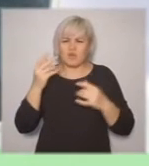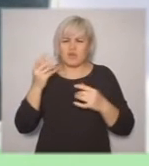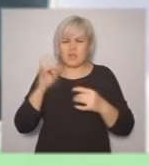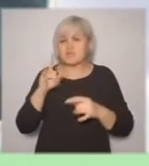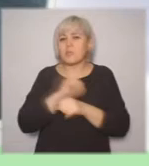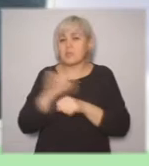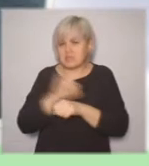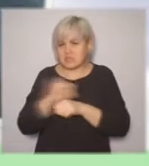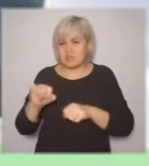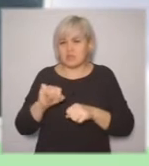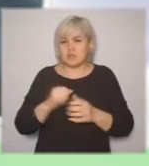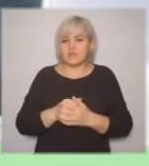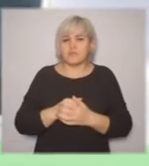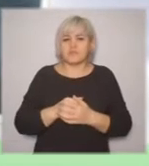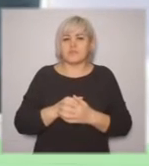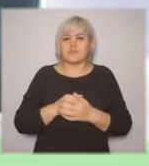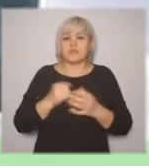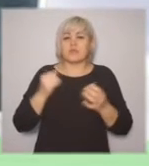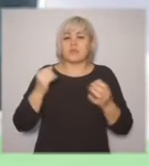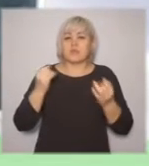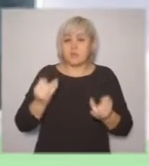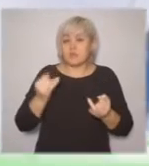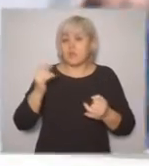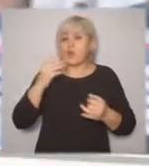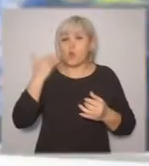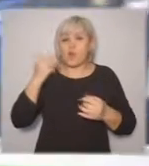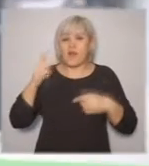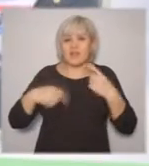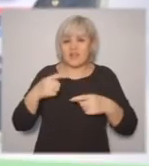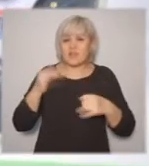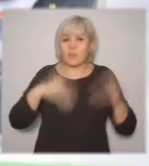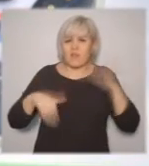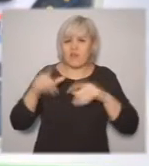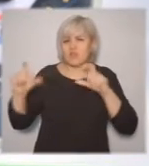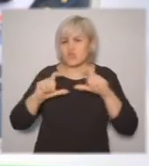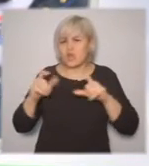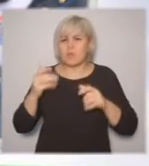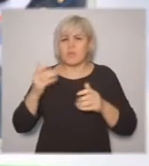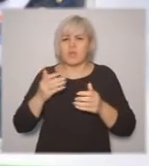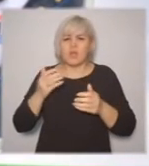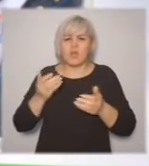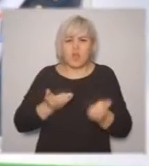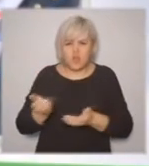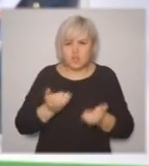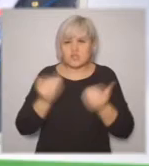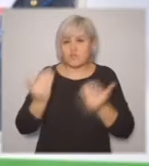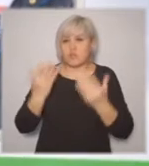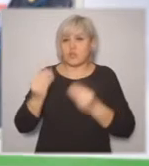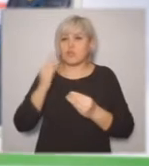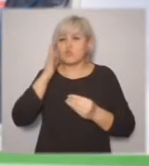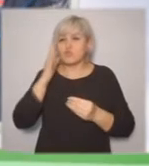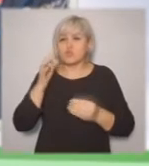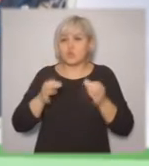дисциплинах пауэрлифтинг, легкая атлетика, плавание, шахматы и лыжные гонки. На сегодняшний день, будучи судьей первой категории по шахматам